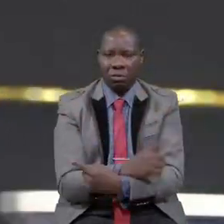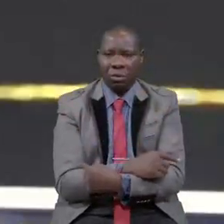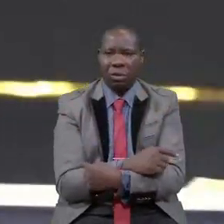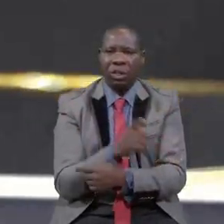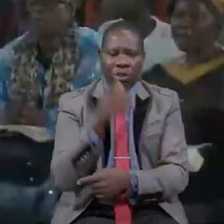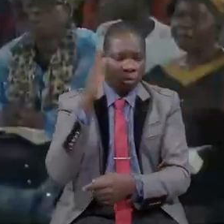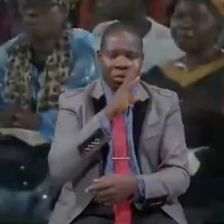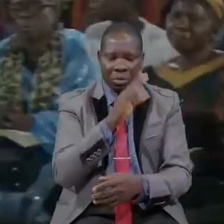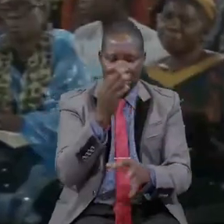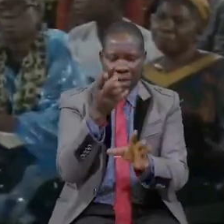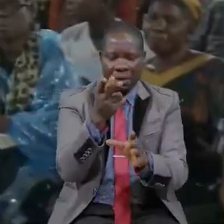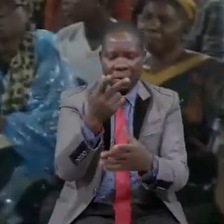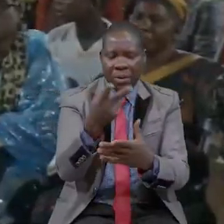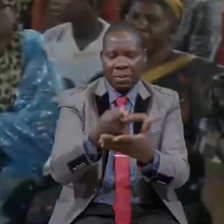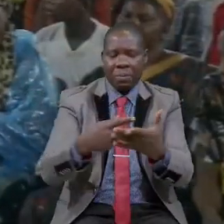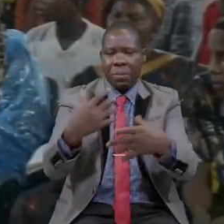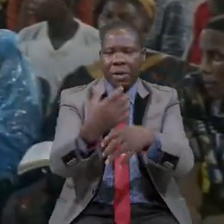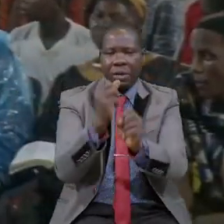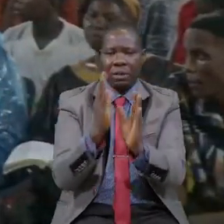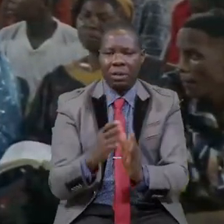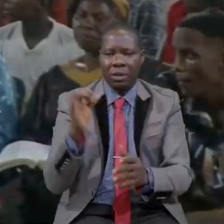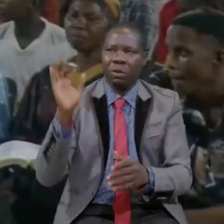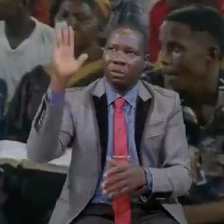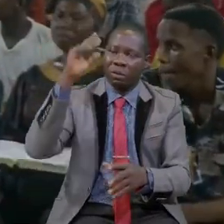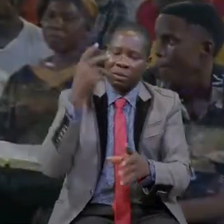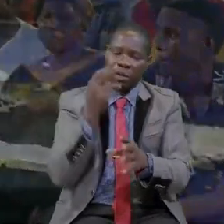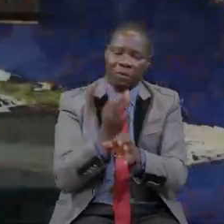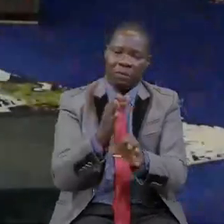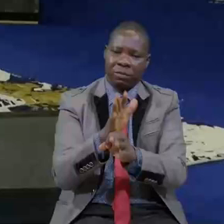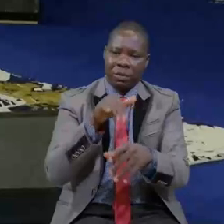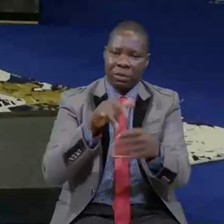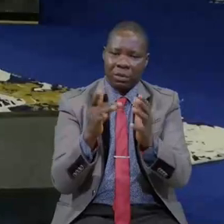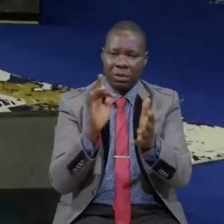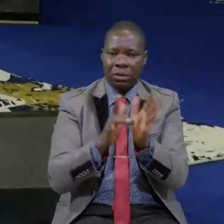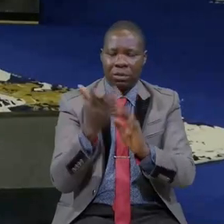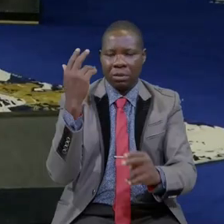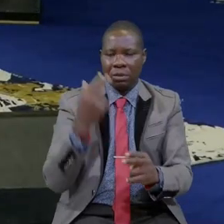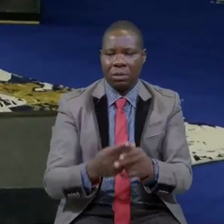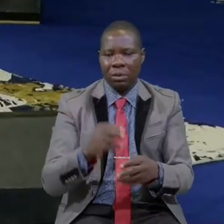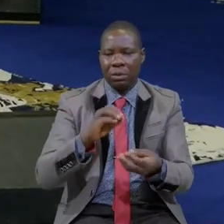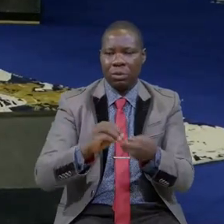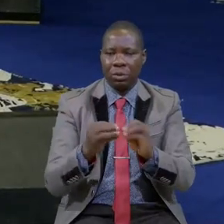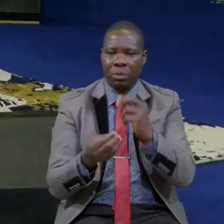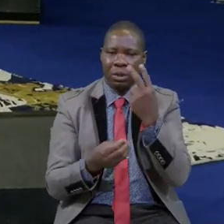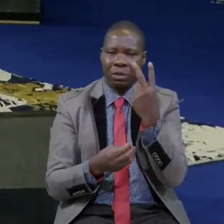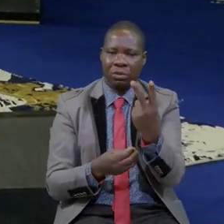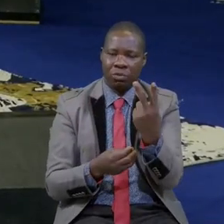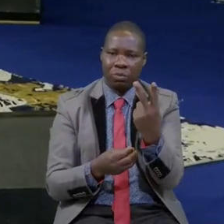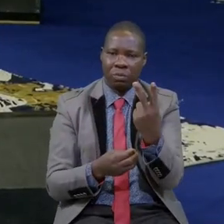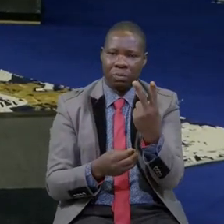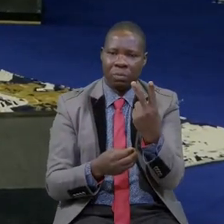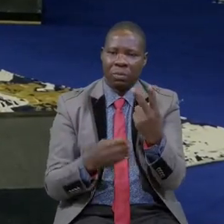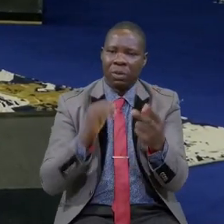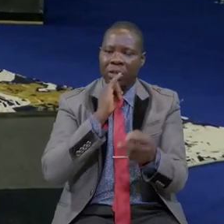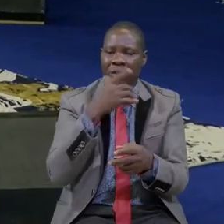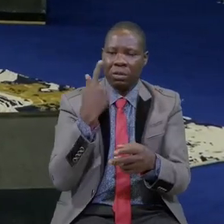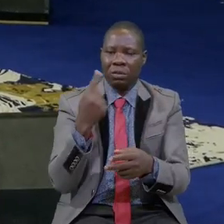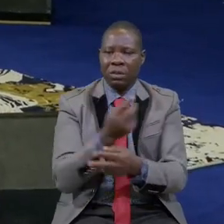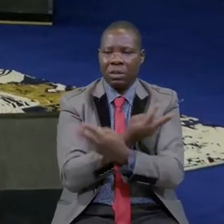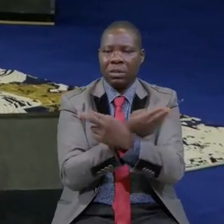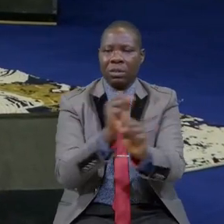seras participant. Deuxième élément maintenant, deuxième élément, c'est la rédemption